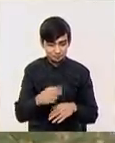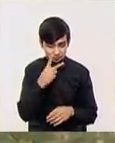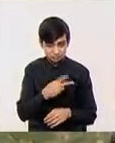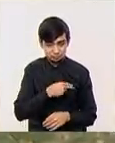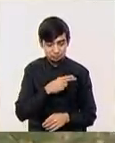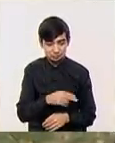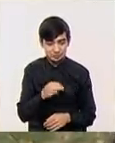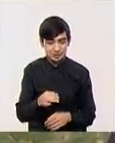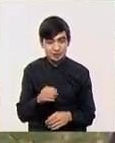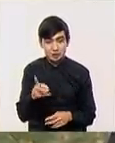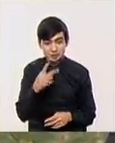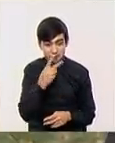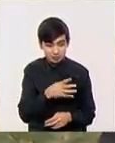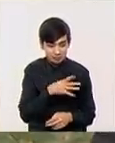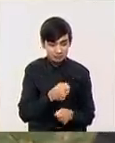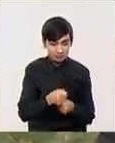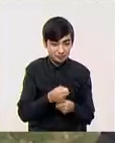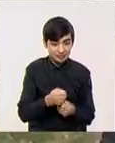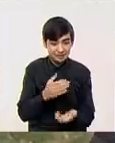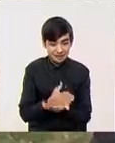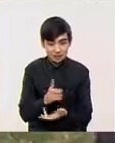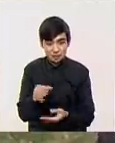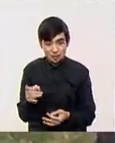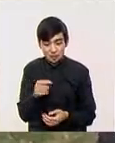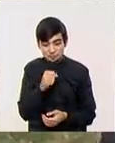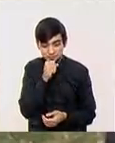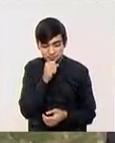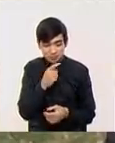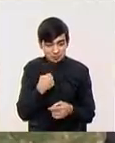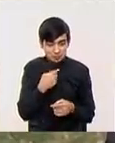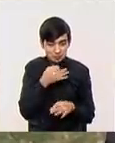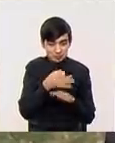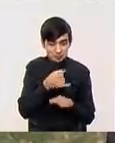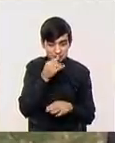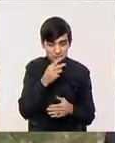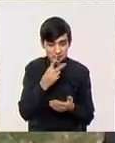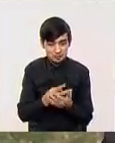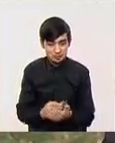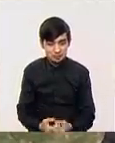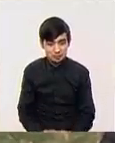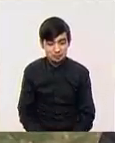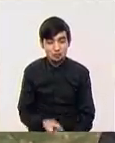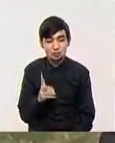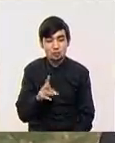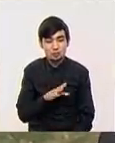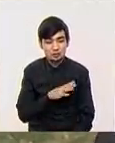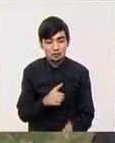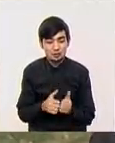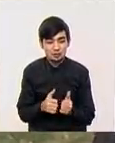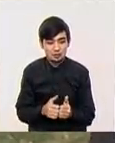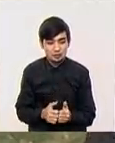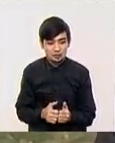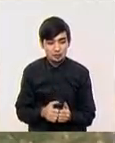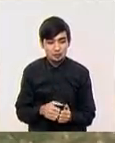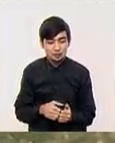Даже көрген адамдар бар ұрып атқанды, а олар қазір қорқып не бере алмай отыр. Показания? Иә. Кімдер болған? Қасында кім болған? Қаста